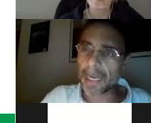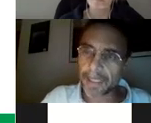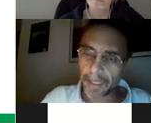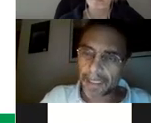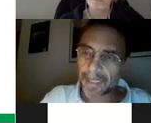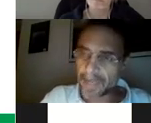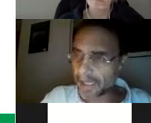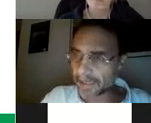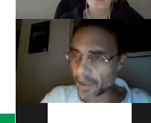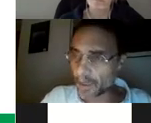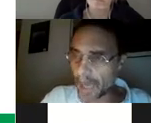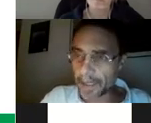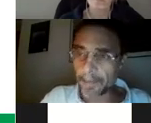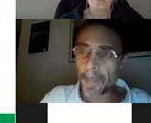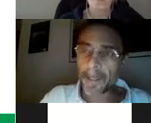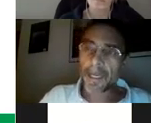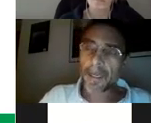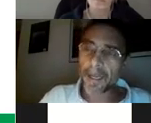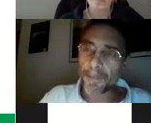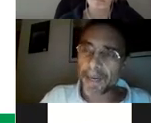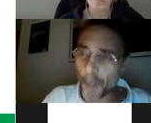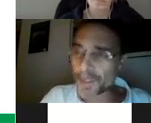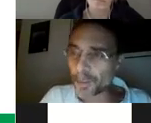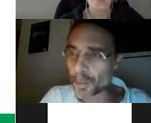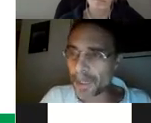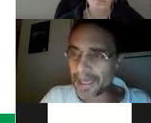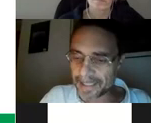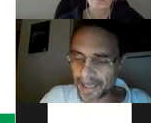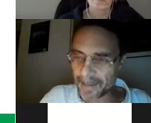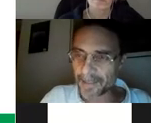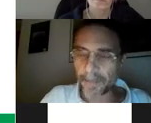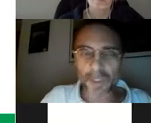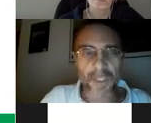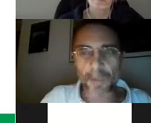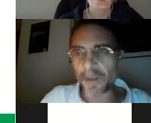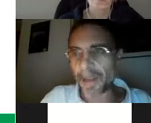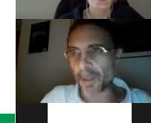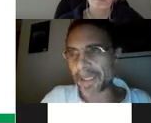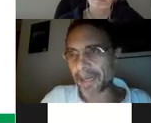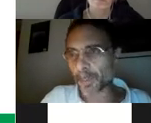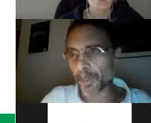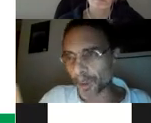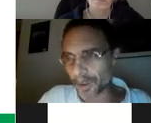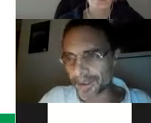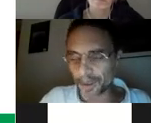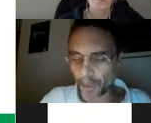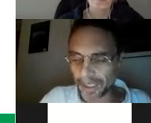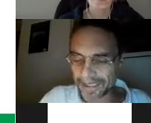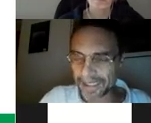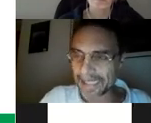istituzionali, i media tradizionali. Ma non istituzionali, se facciamo riferimento in maniera, appunto,